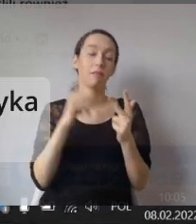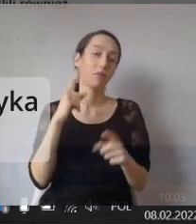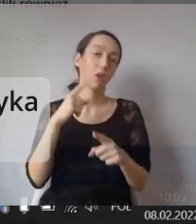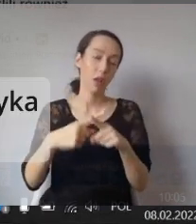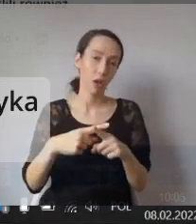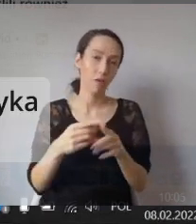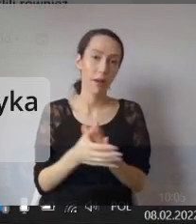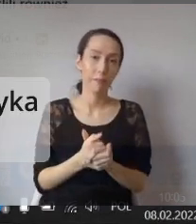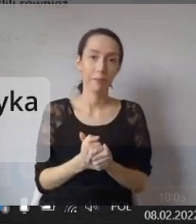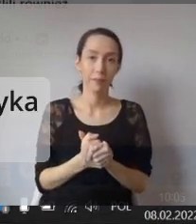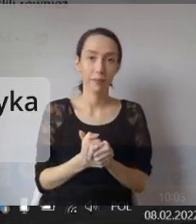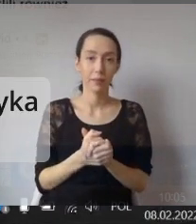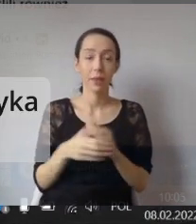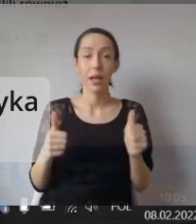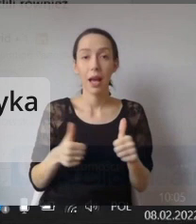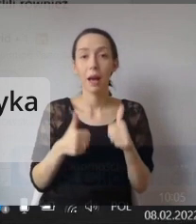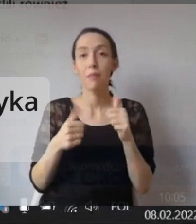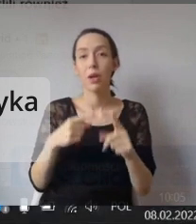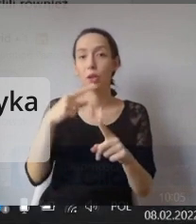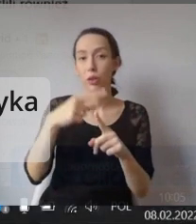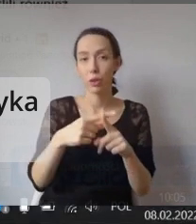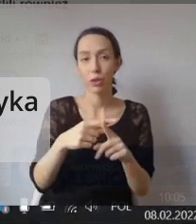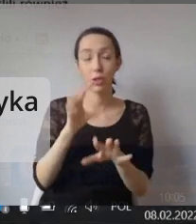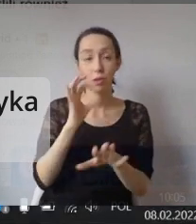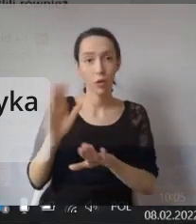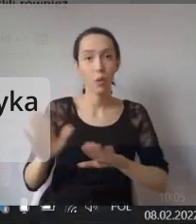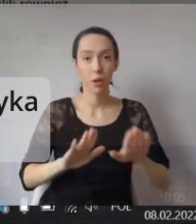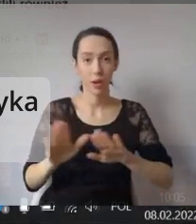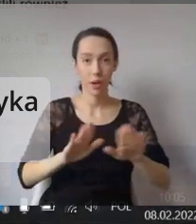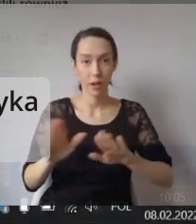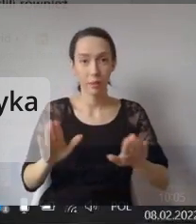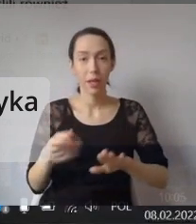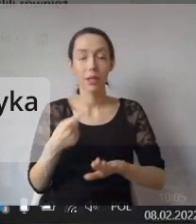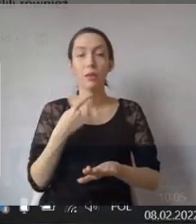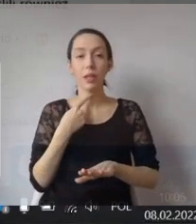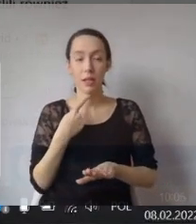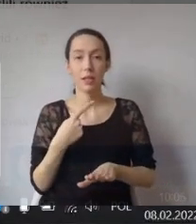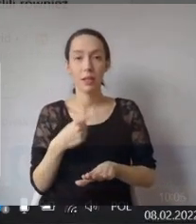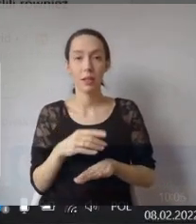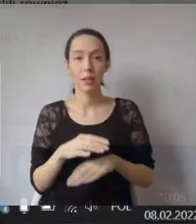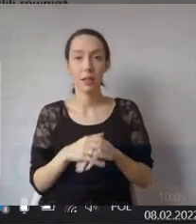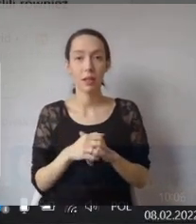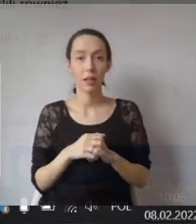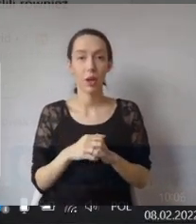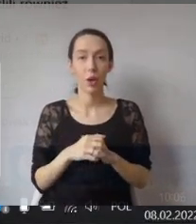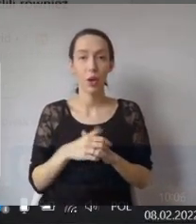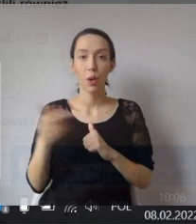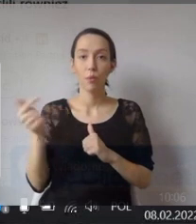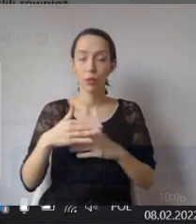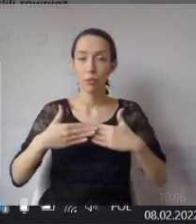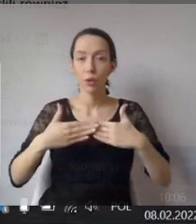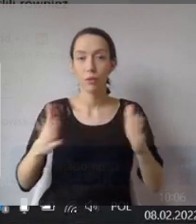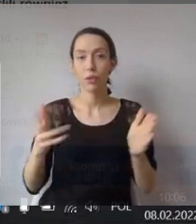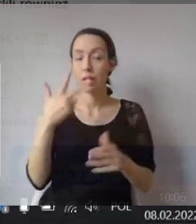żeby dodać w odpowiednim miejscu znajomość języka obcego z zaznaczonym poziomem znajomości, musimy otworzyć sobie tą część